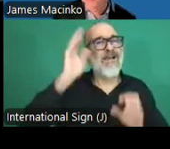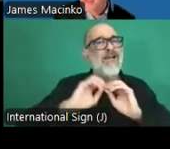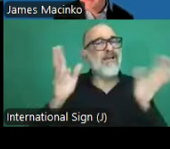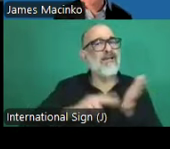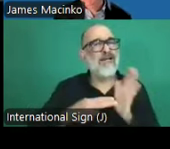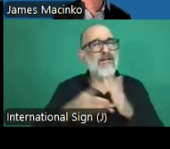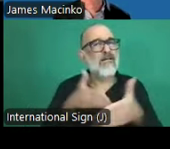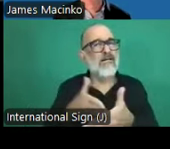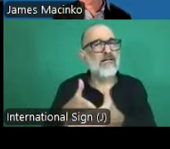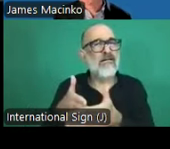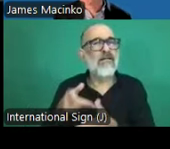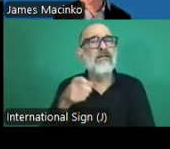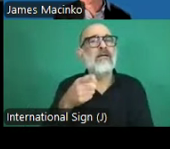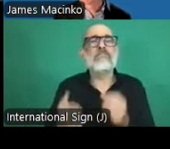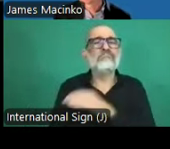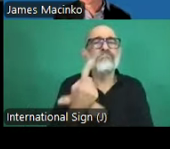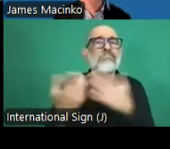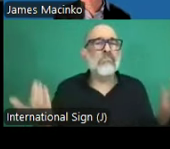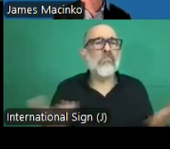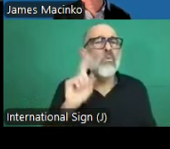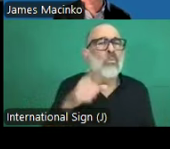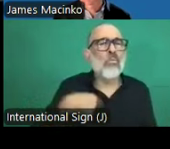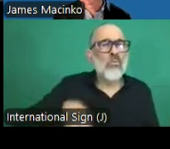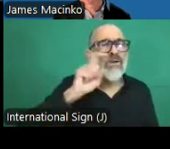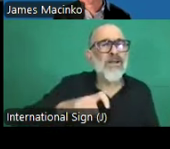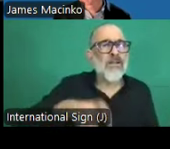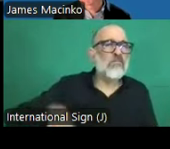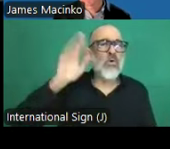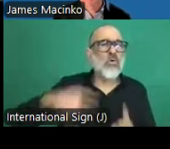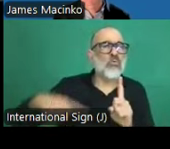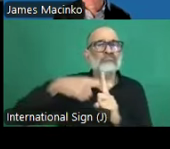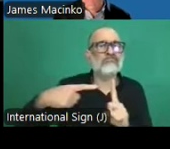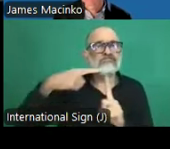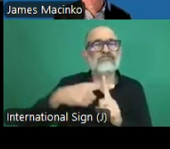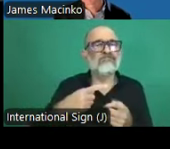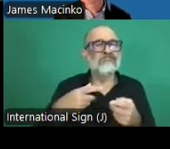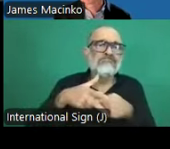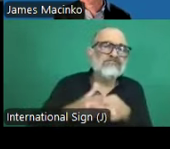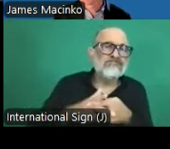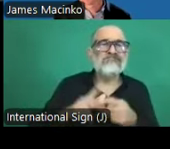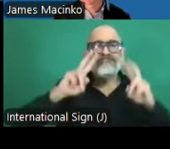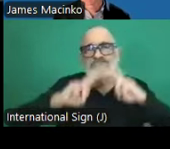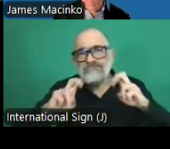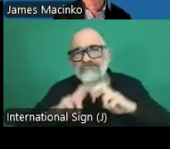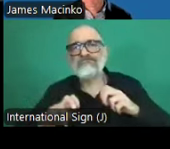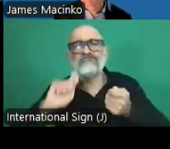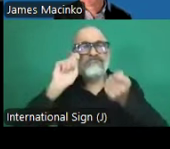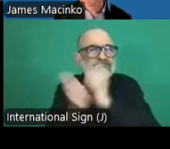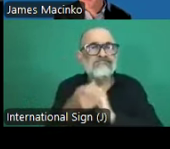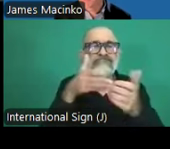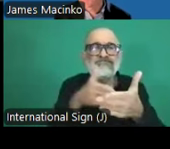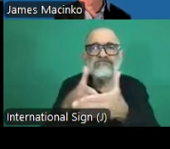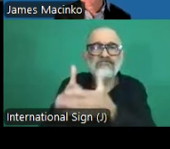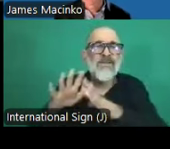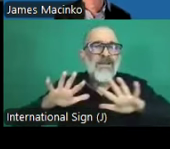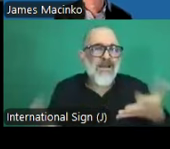être centrées. Les indicateurs aident beaucoup, mais quelquefois, C'est un petit peu comme les